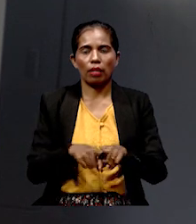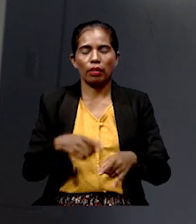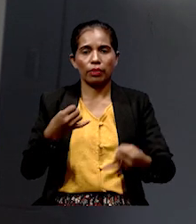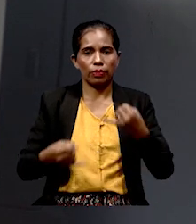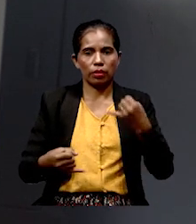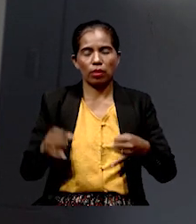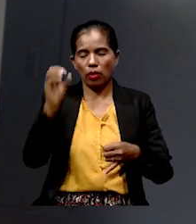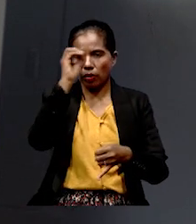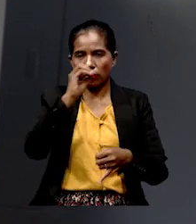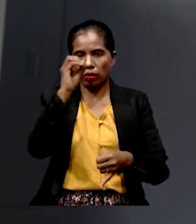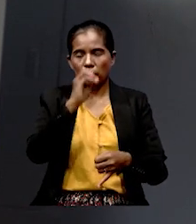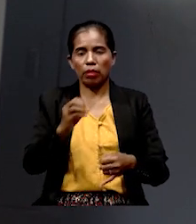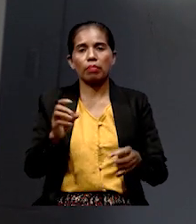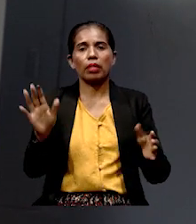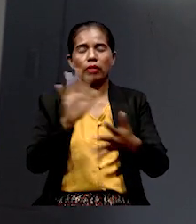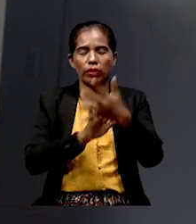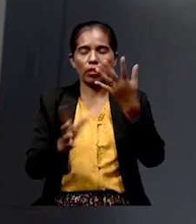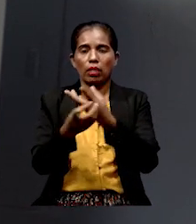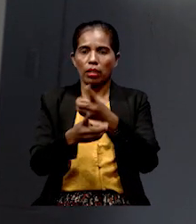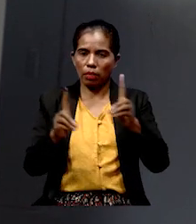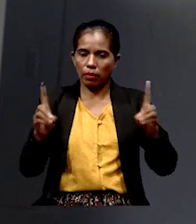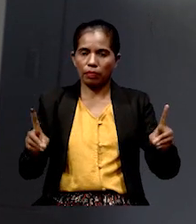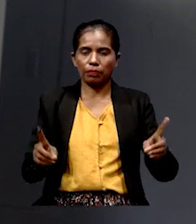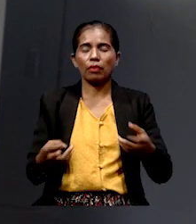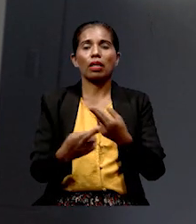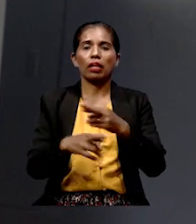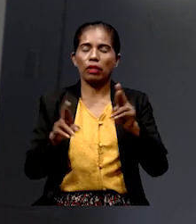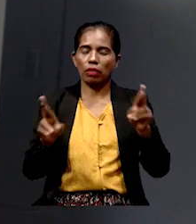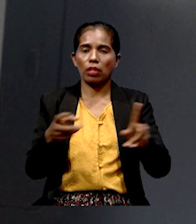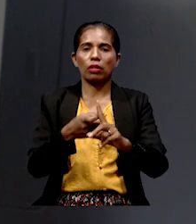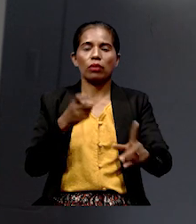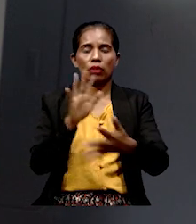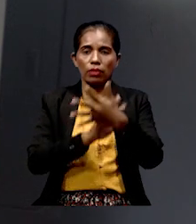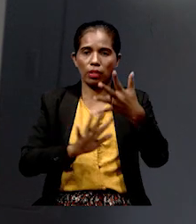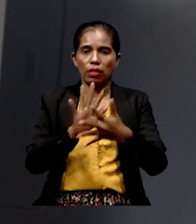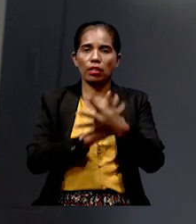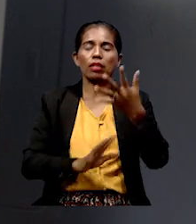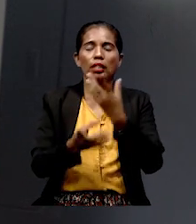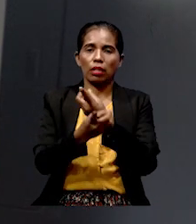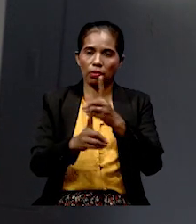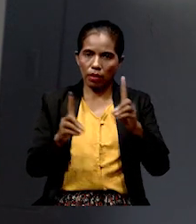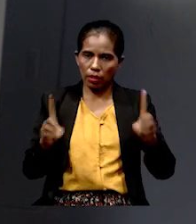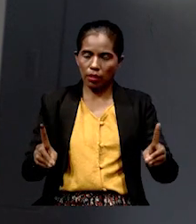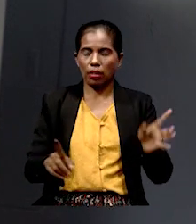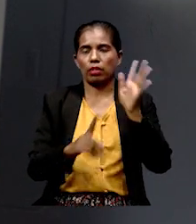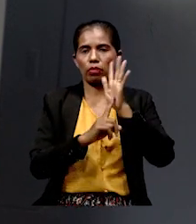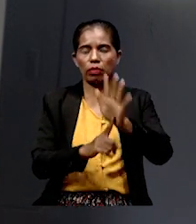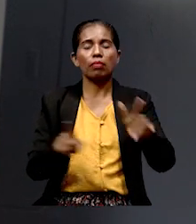maka festa demokrasia. Resultado hosi festa demokrasia nenia hatudu maka